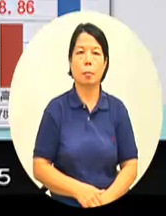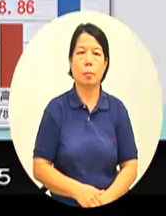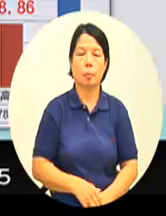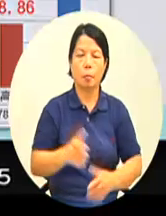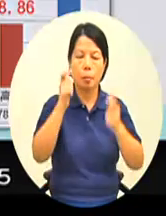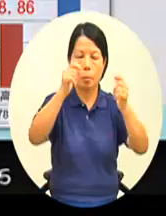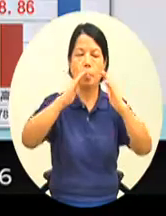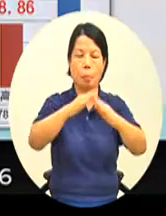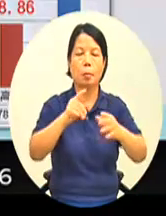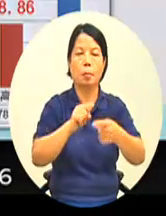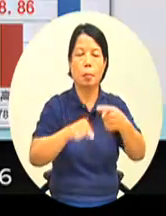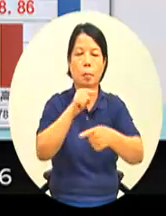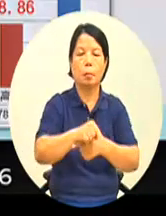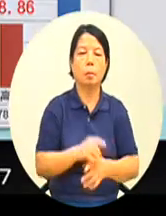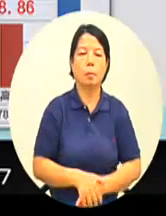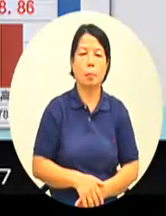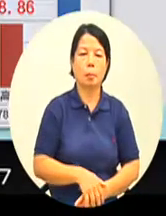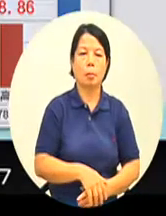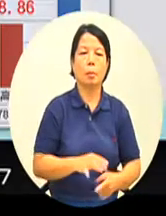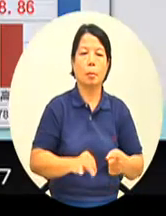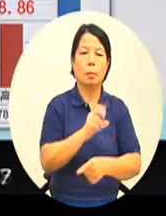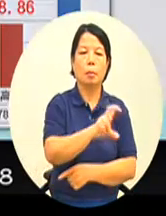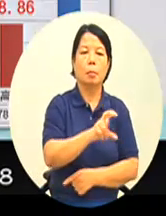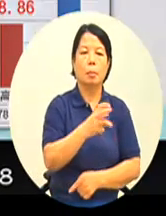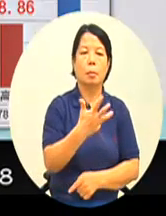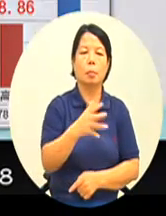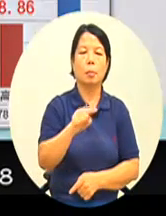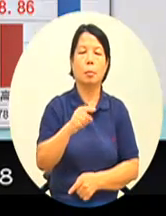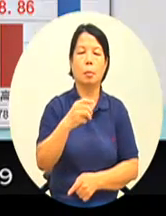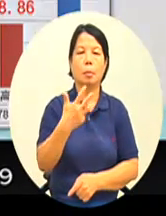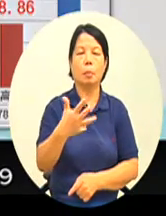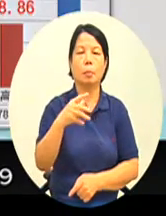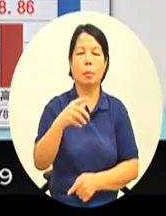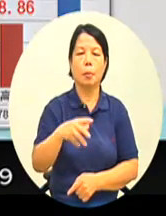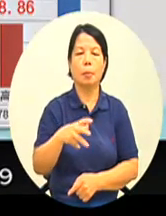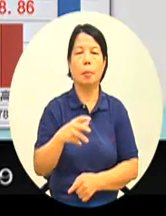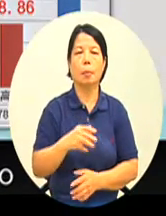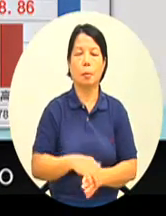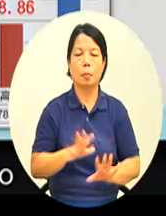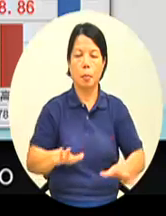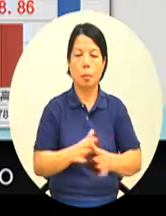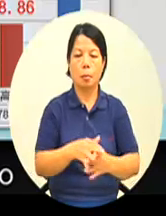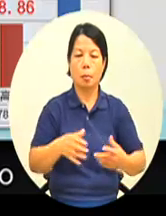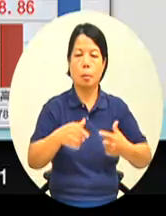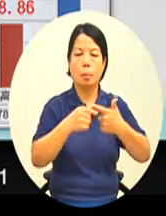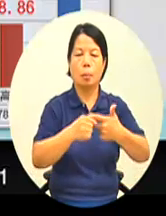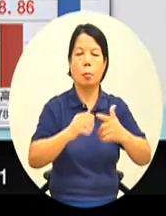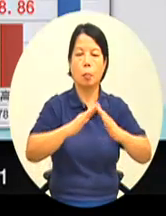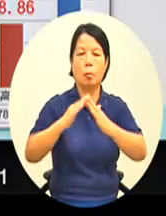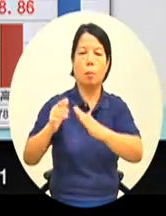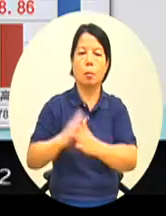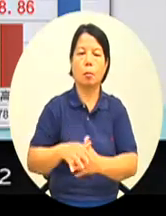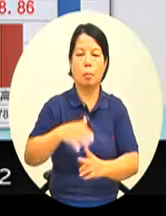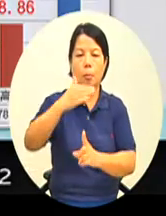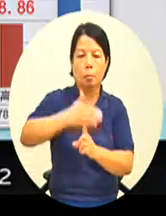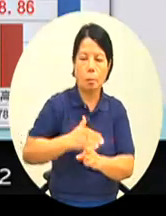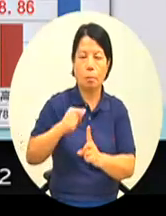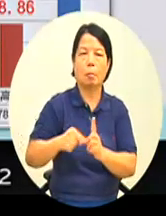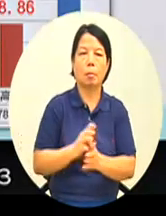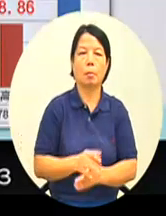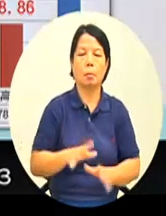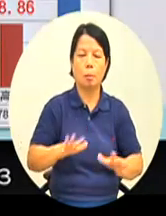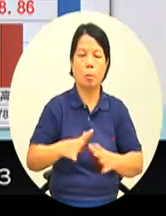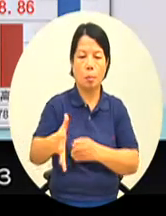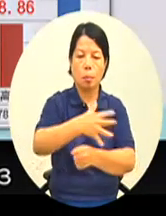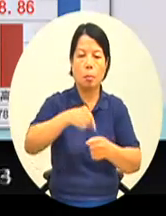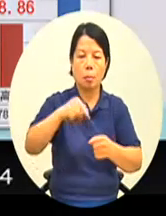高雄的平均余命是78.86岁，在六都来讲其实是最低的，比全国